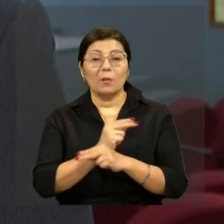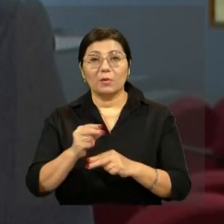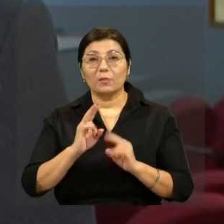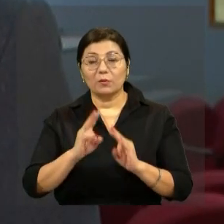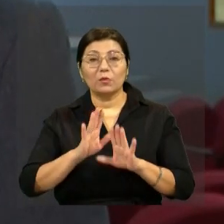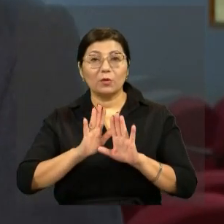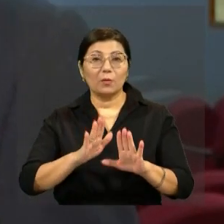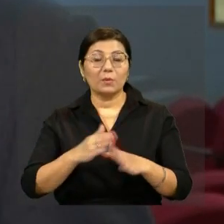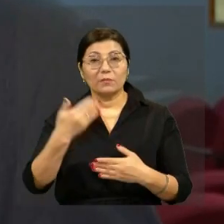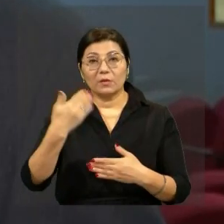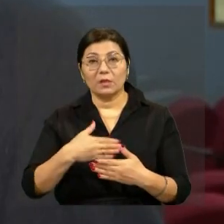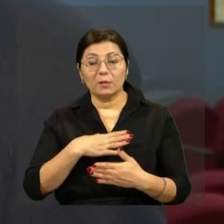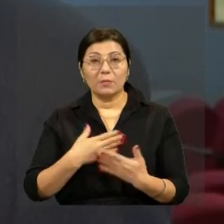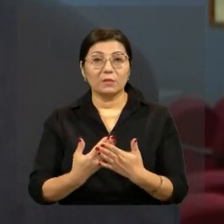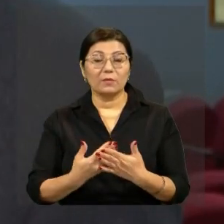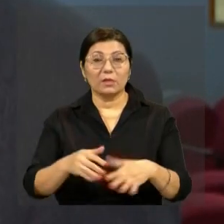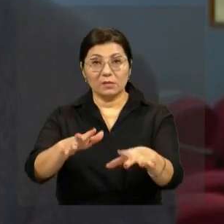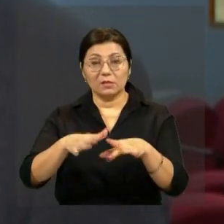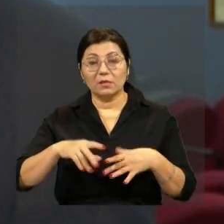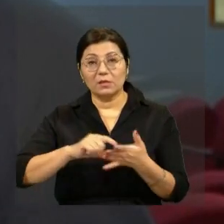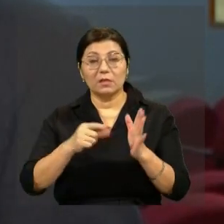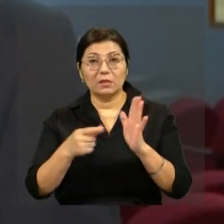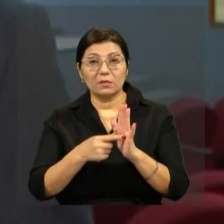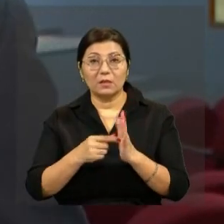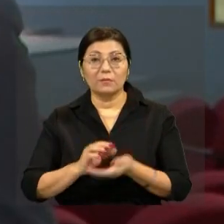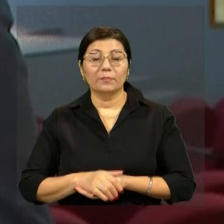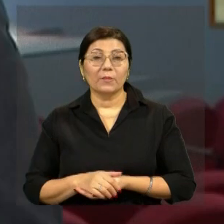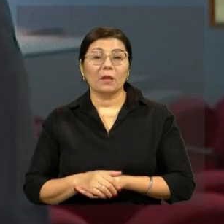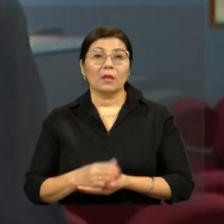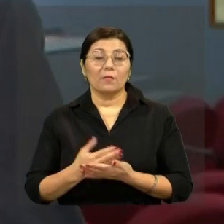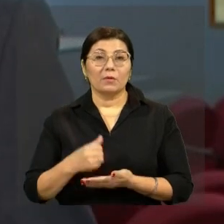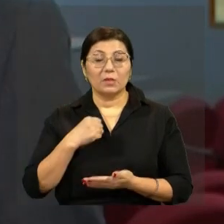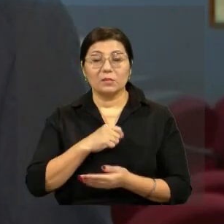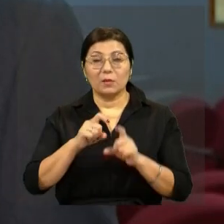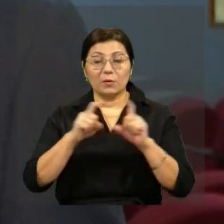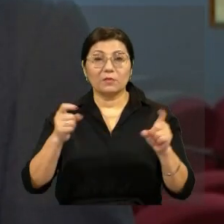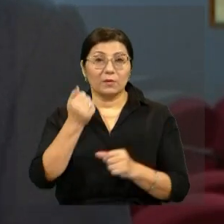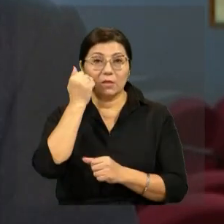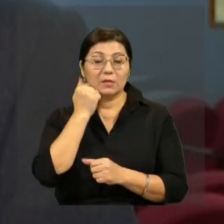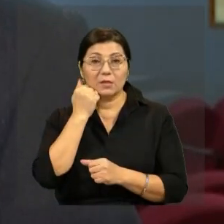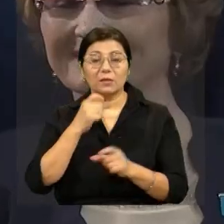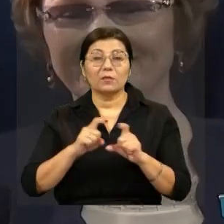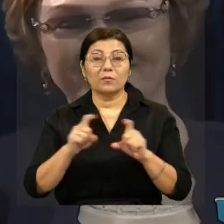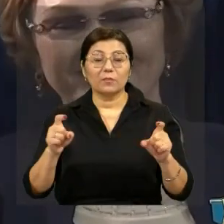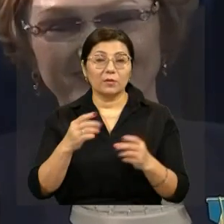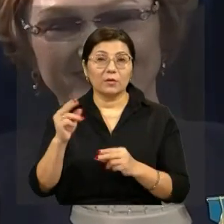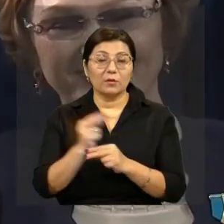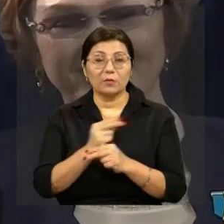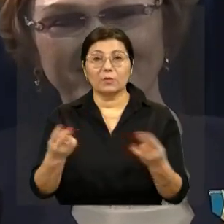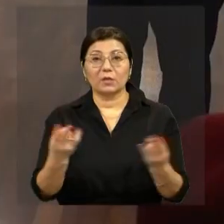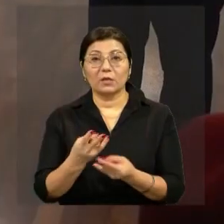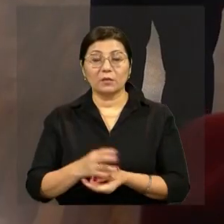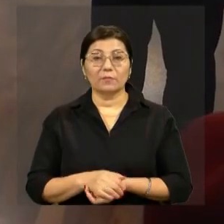был облицован экстерьер и обновлены зрительный зал и сценическое оборудование. А вообще само здание требует небольшого ремонта. Объявленный